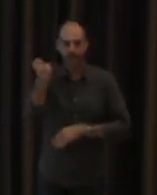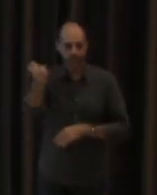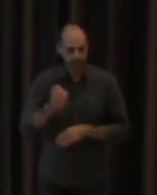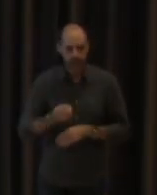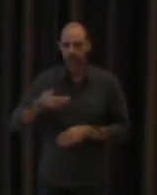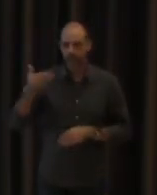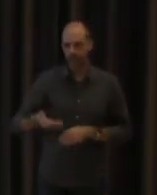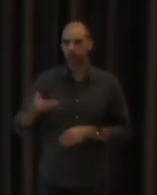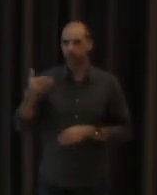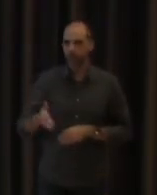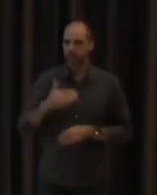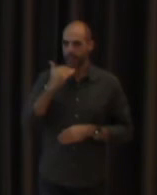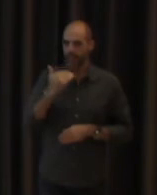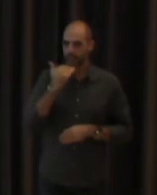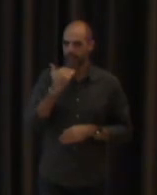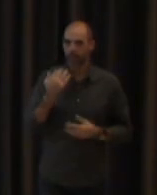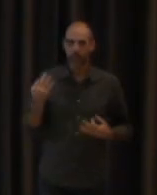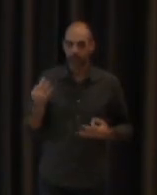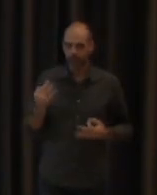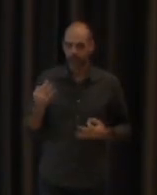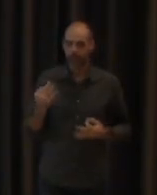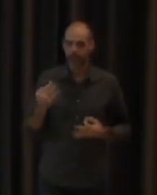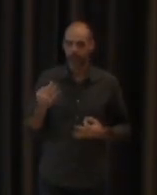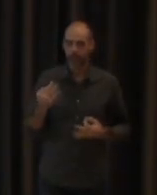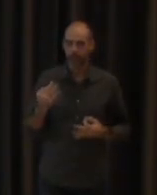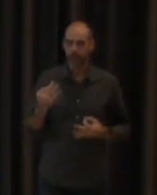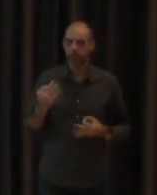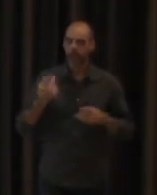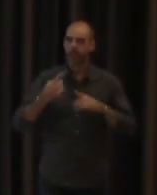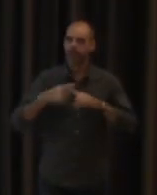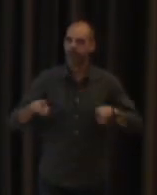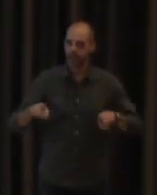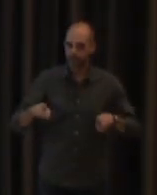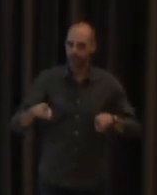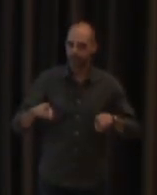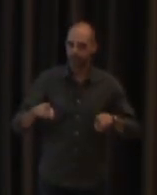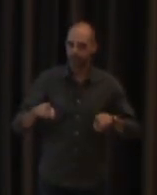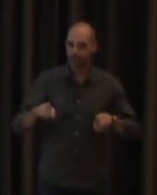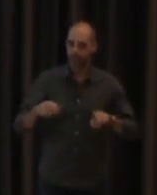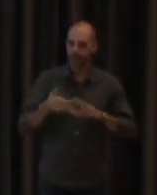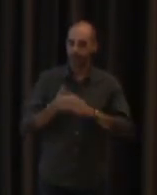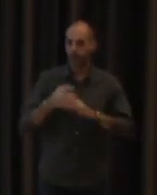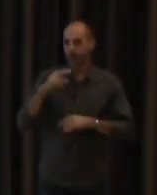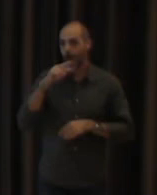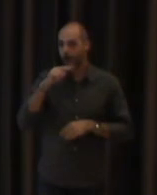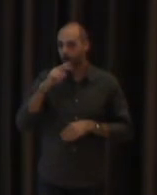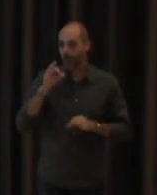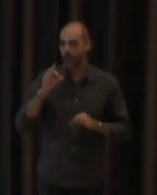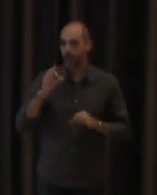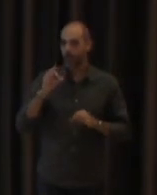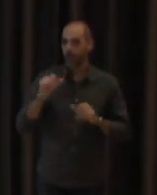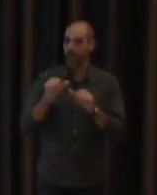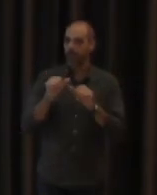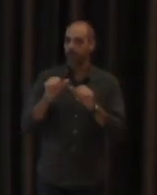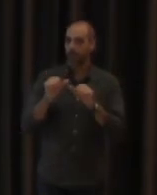important tenir present que i tenir present la distinció entre aquells parlars que tenen un sistema de dicció de